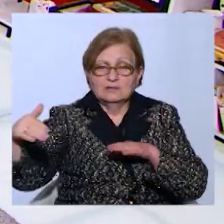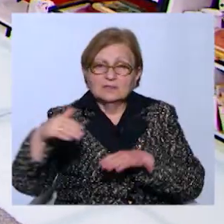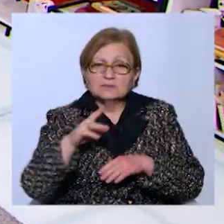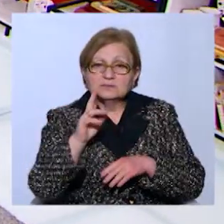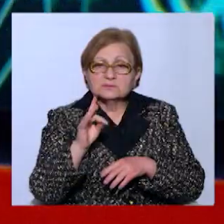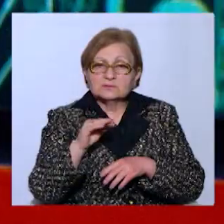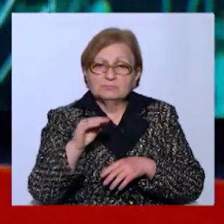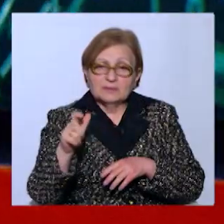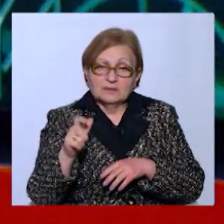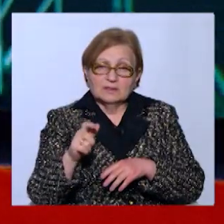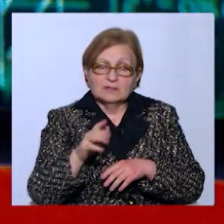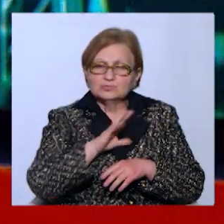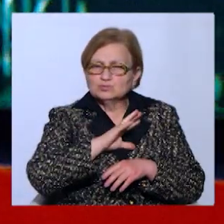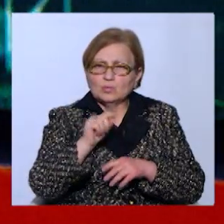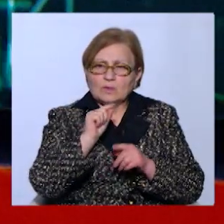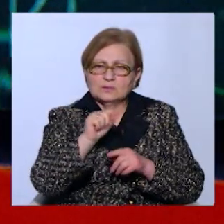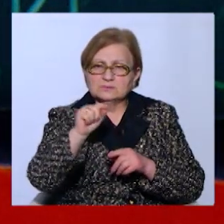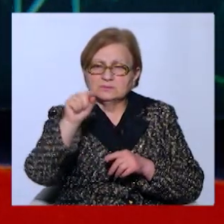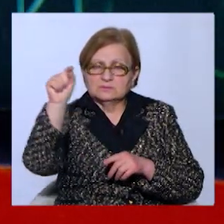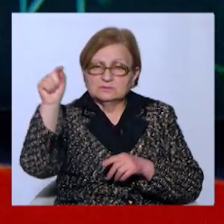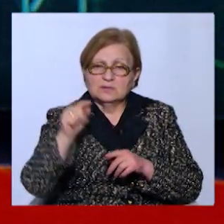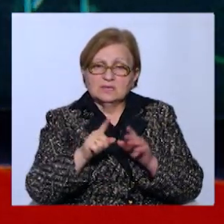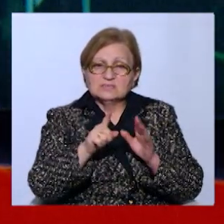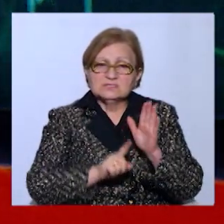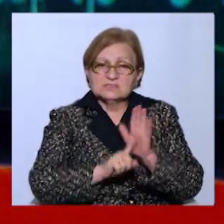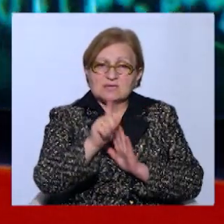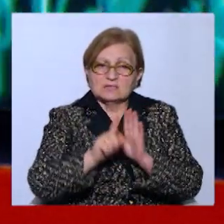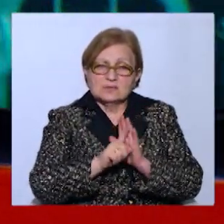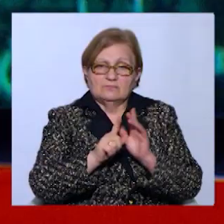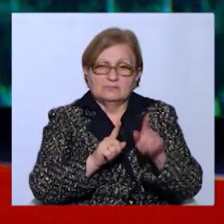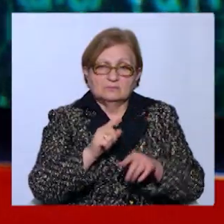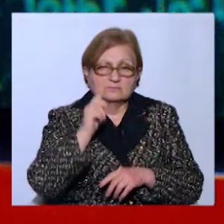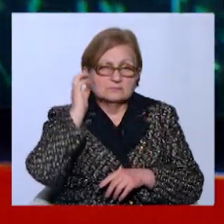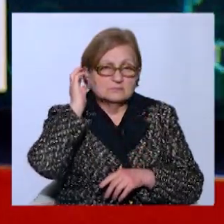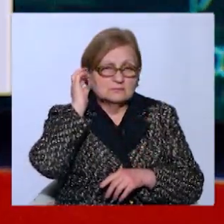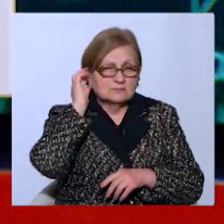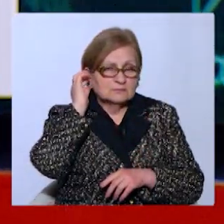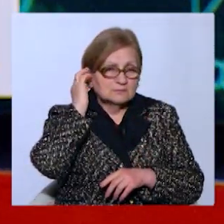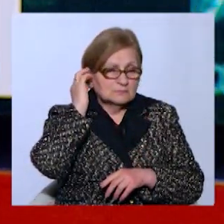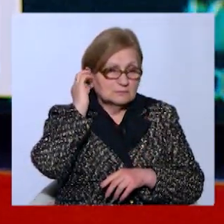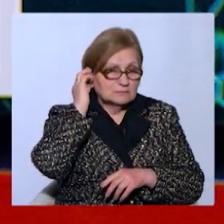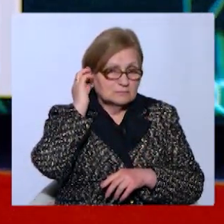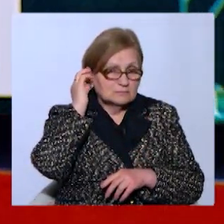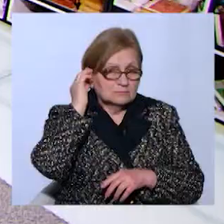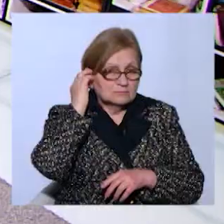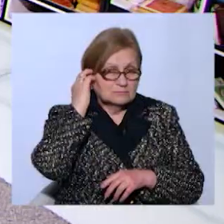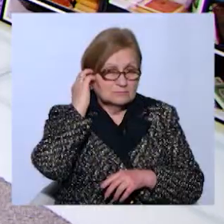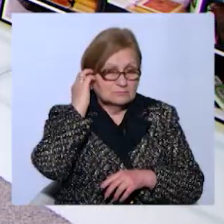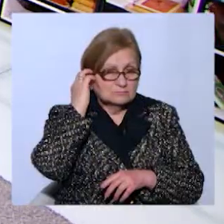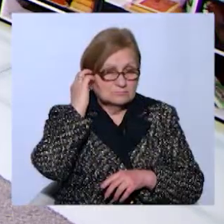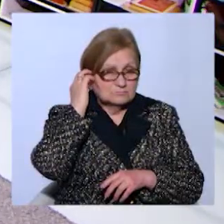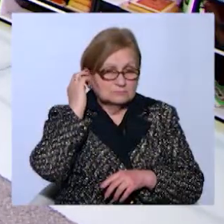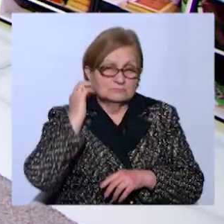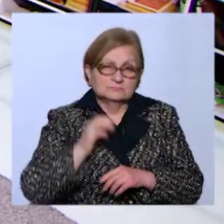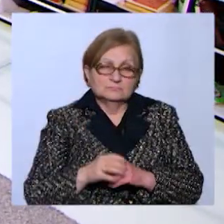განლაგებულია წრფეზე, რომელიც გადის სათავეზე. და მოძრაობს წრფივა და თანაბრად ჩვენი ავტომობილი. ხო, ანუ არაწრფივი